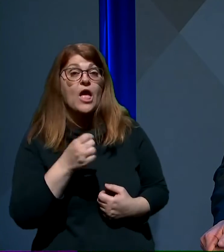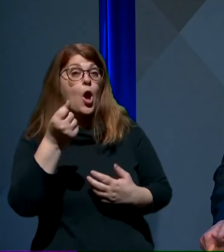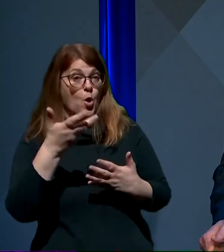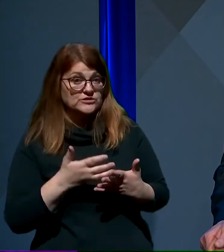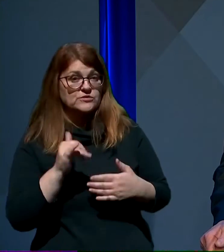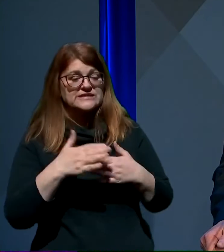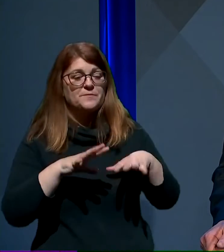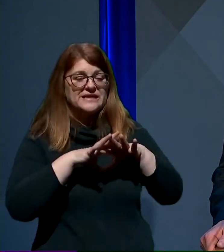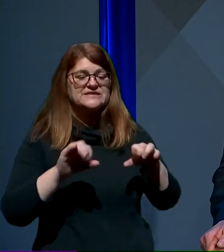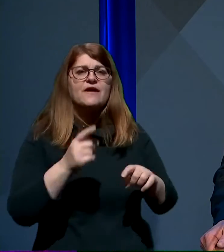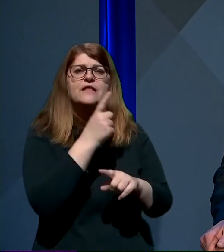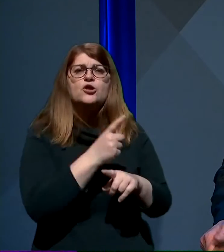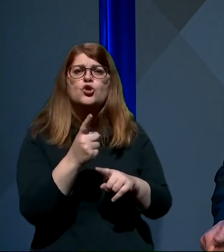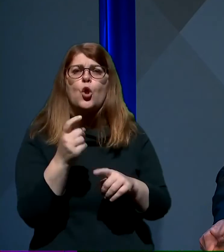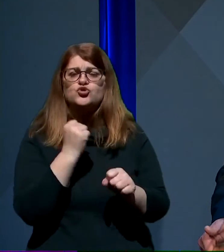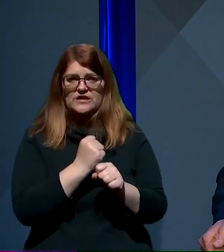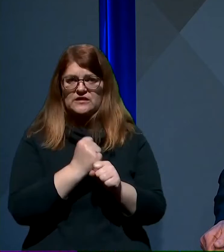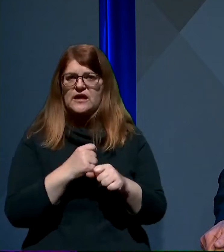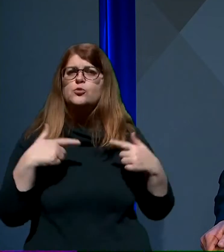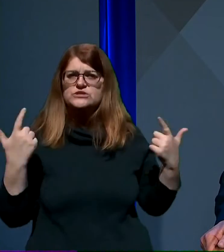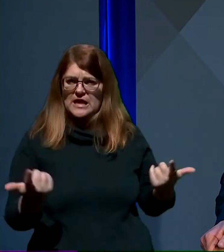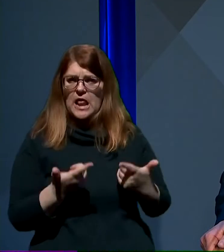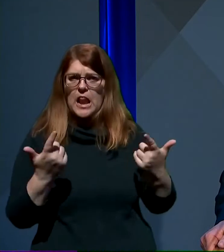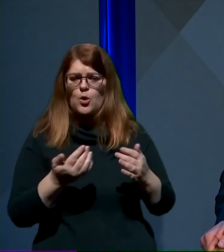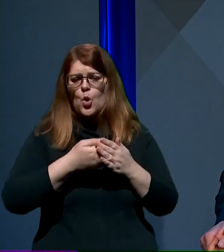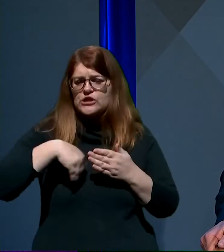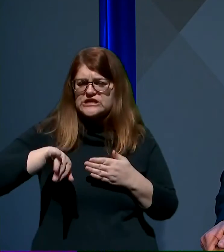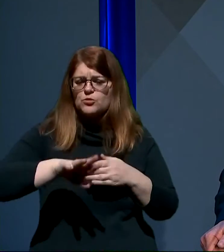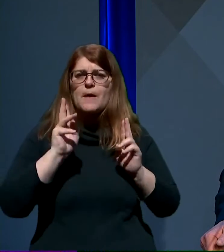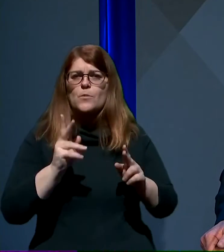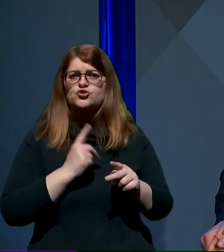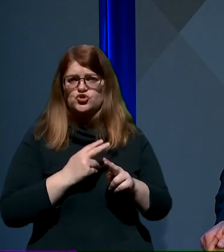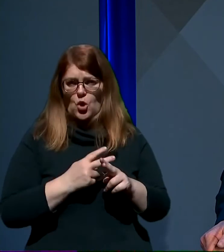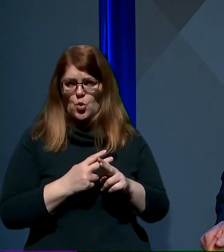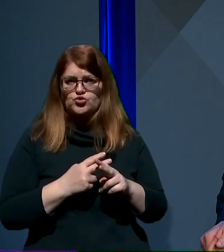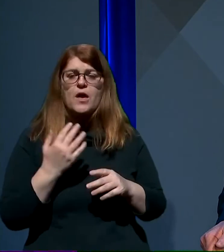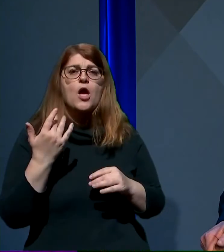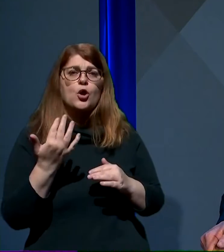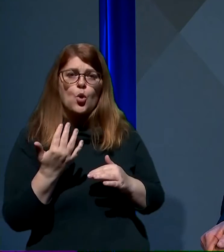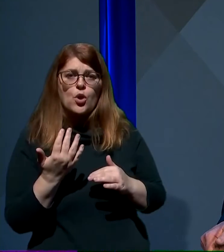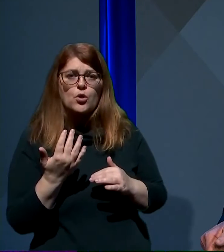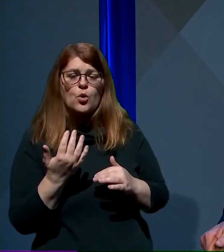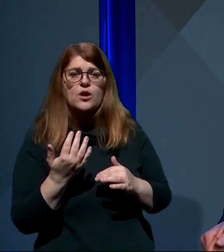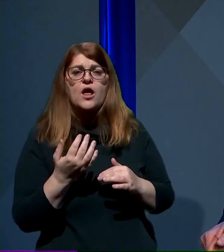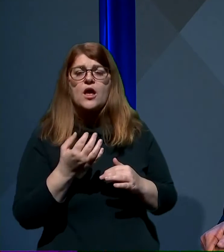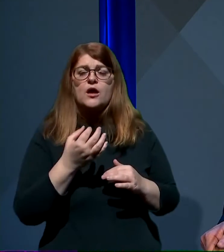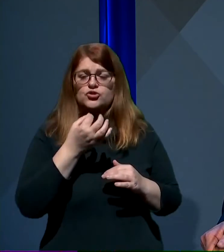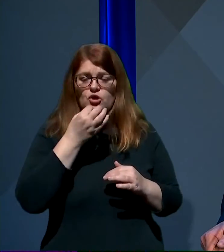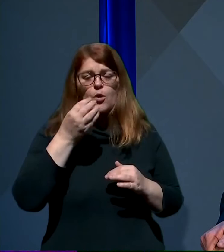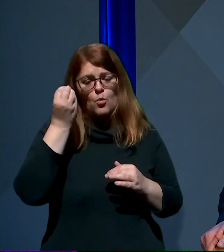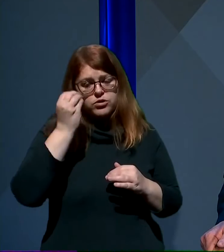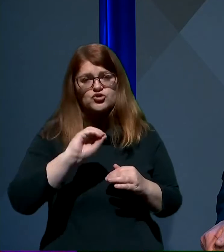pri izvajanju določenih dejavnosti lahko izognemo možnosti okužbe, kolikor še naprej upoštevamo